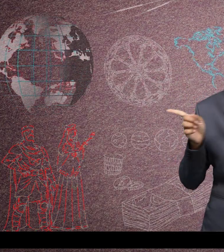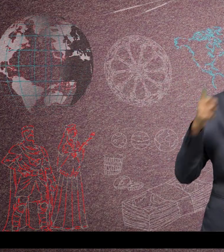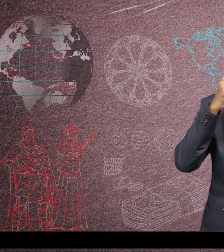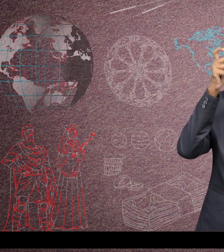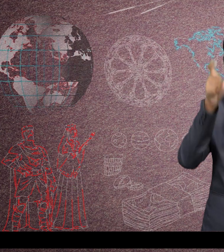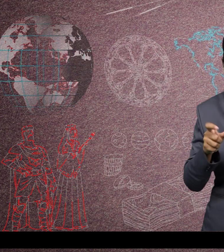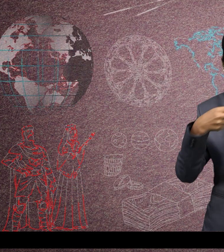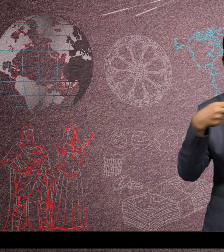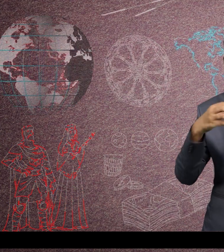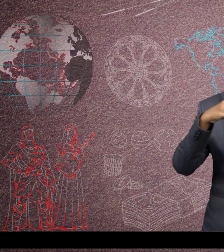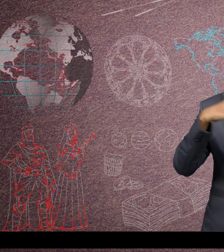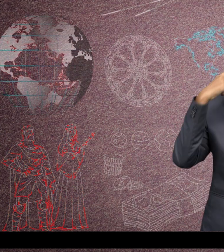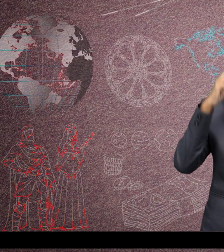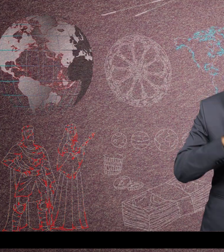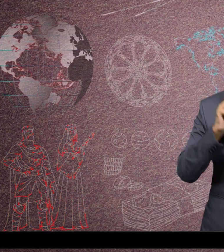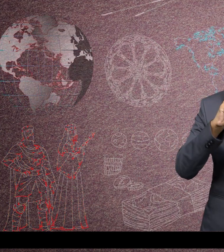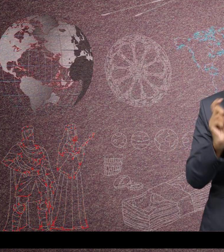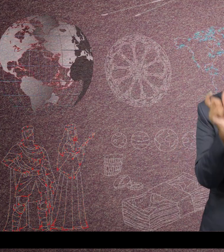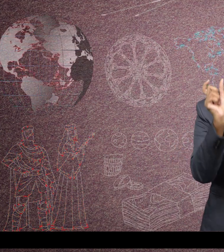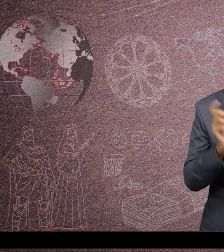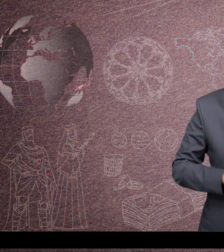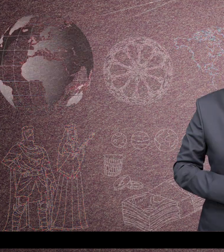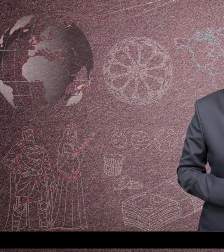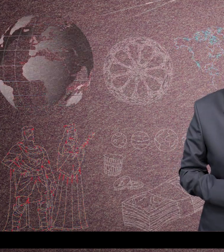मी आहे सुषमा.